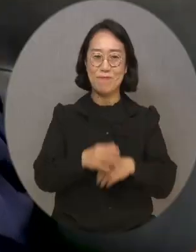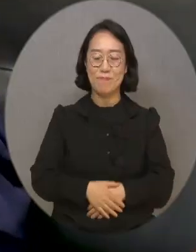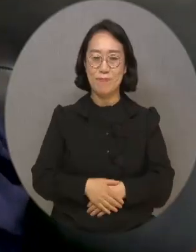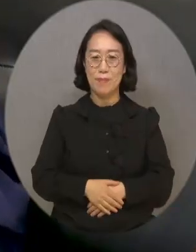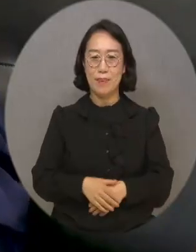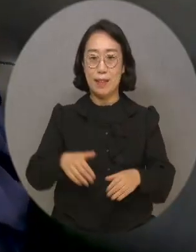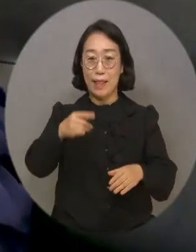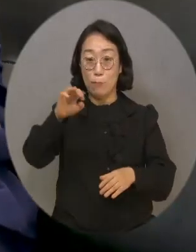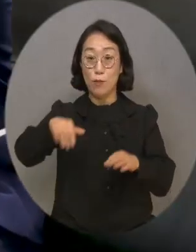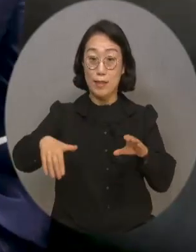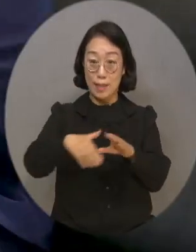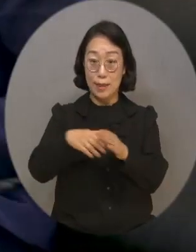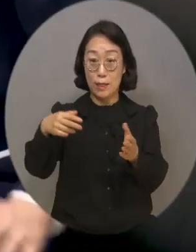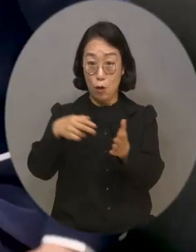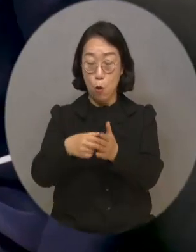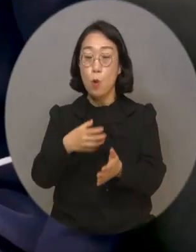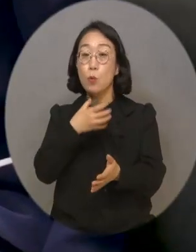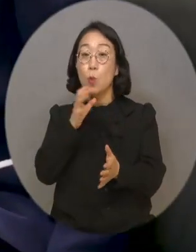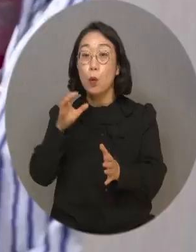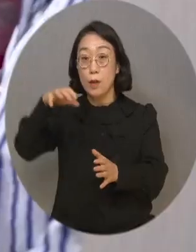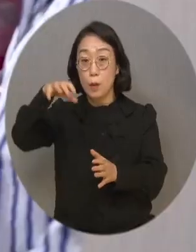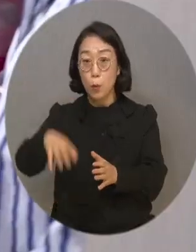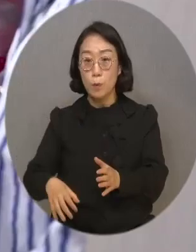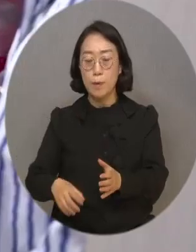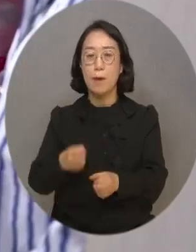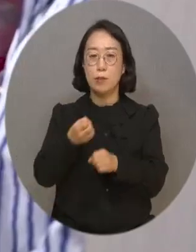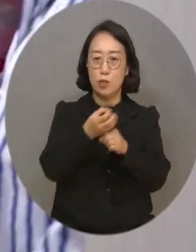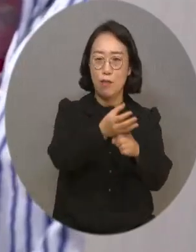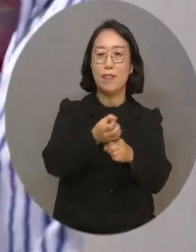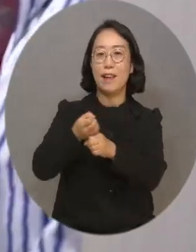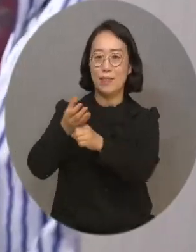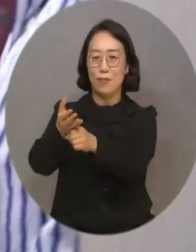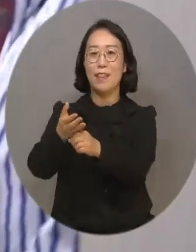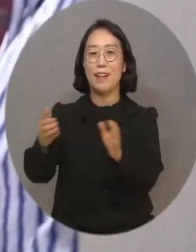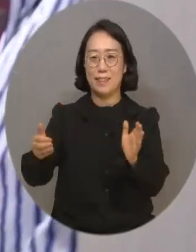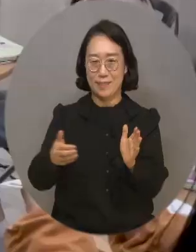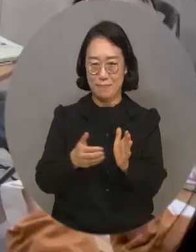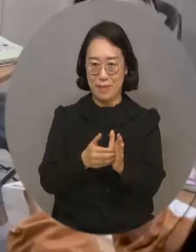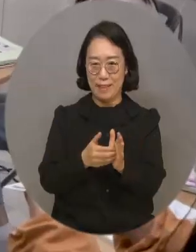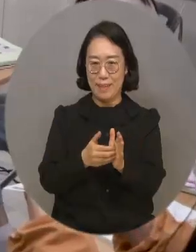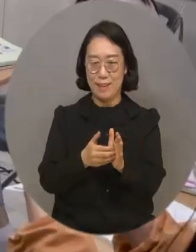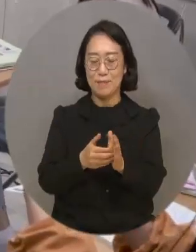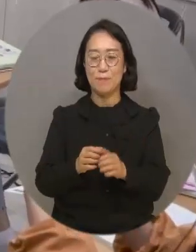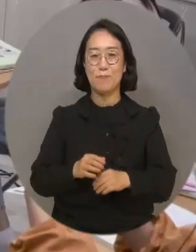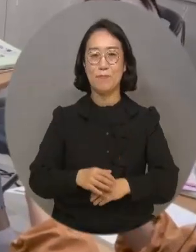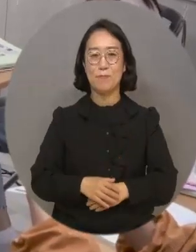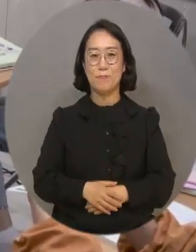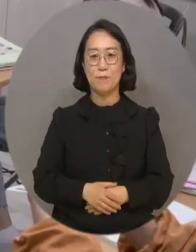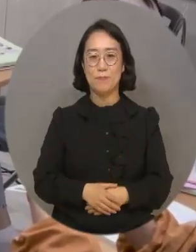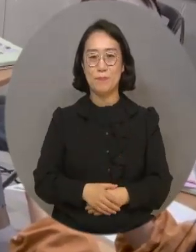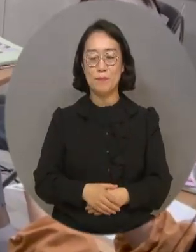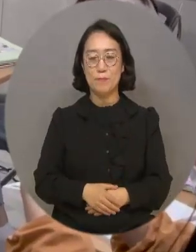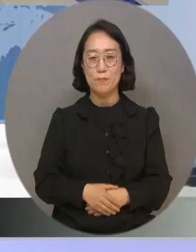다문화센터와 노인회관을 방문해 자신의 마음을 전했습니다. 복지TV 호남방송 이종현입니다.